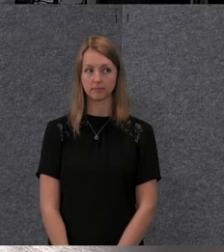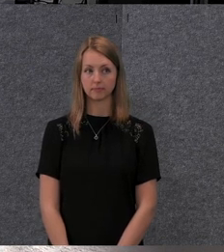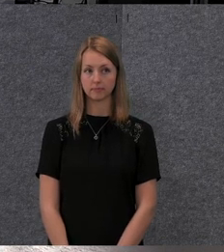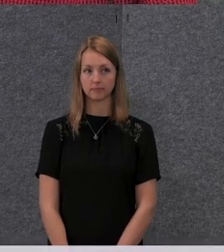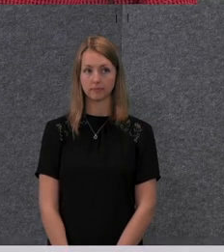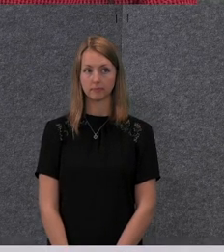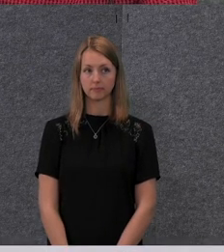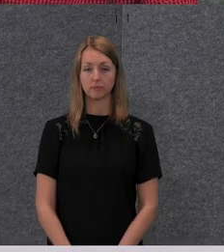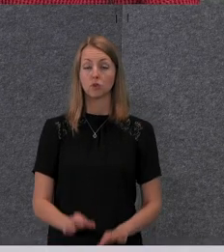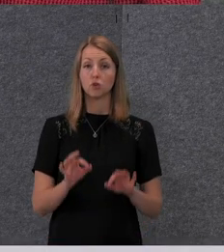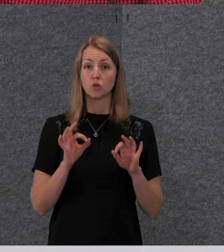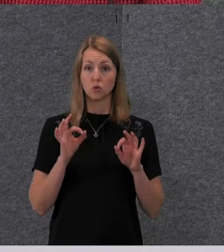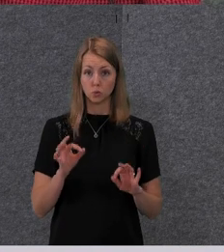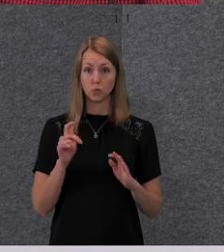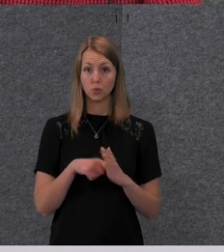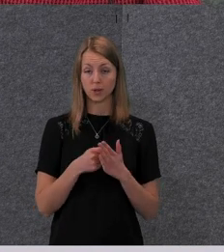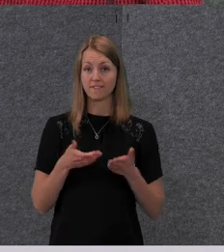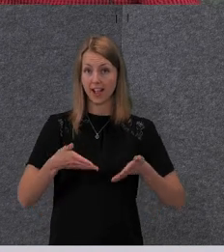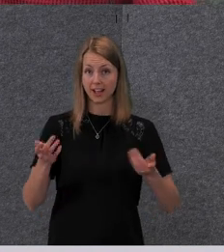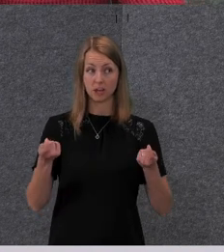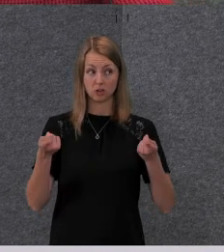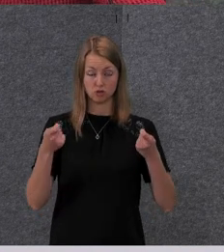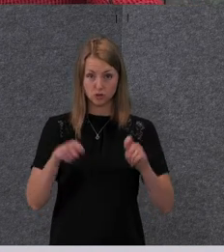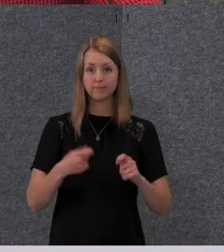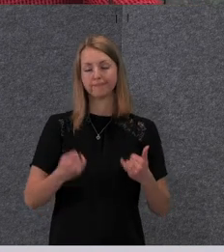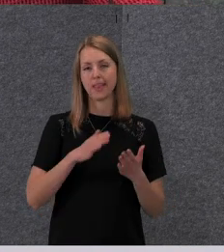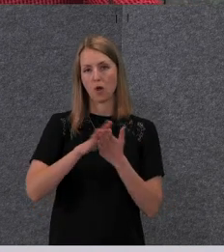Gut, dann schließe ich jetzt den Wahlgang und wir werten einmal aus.